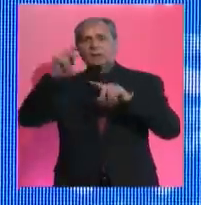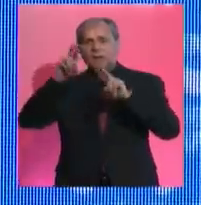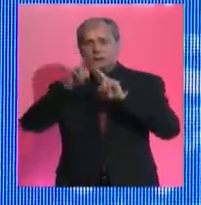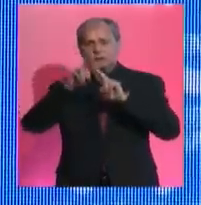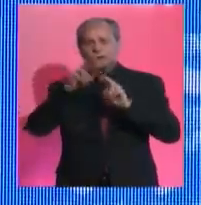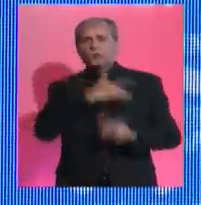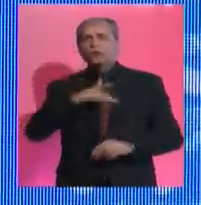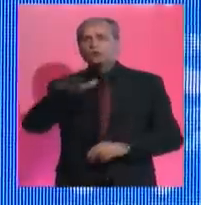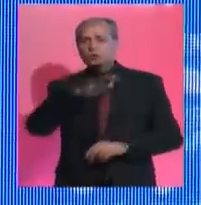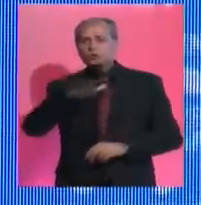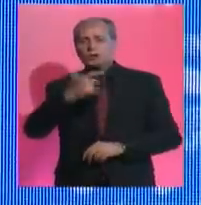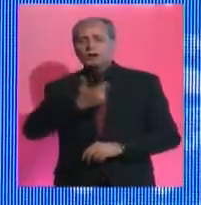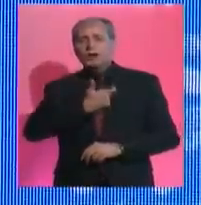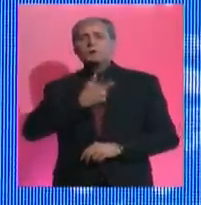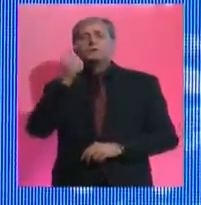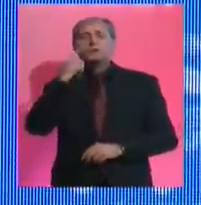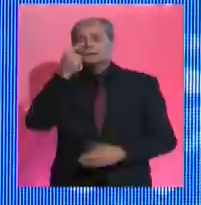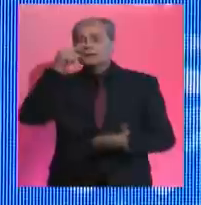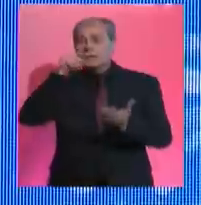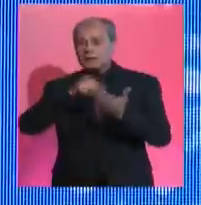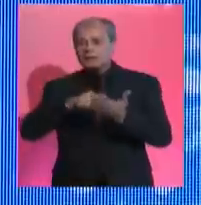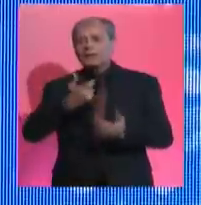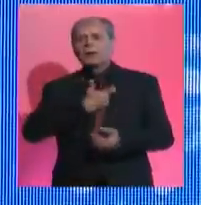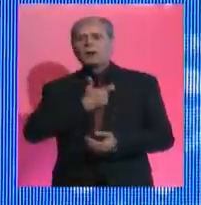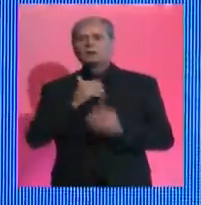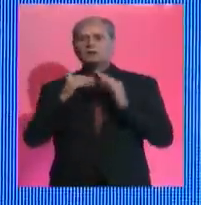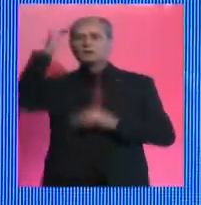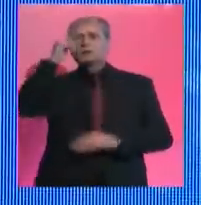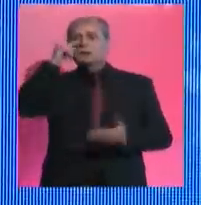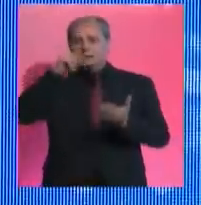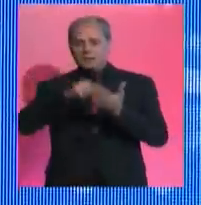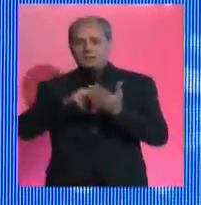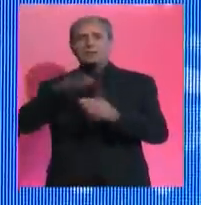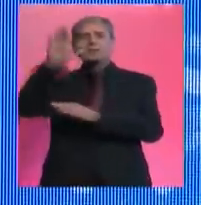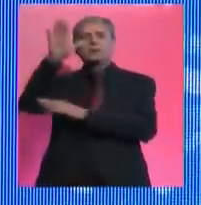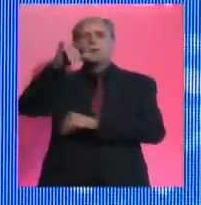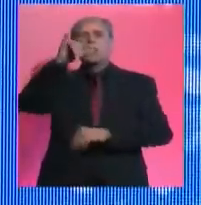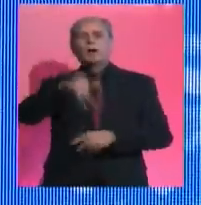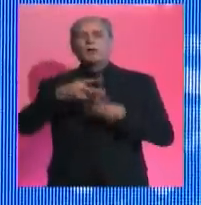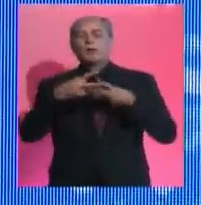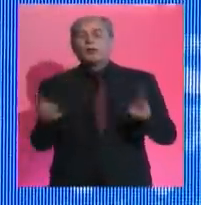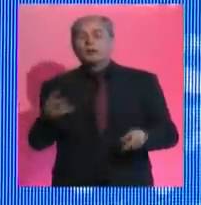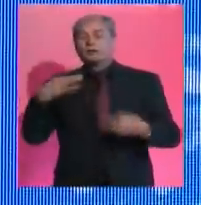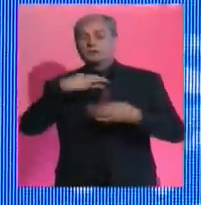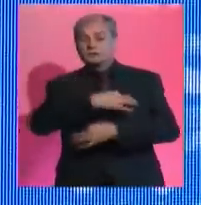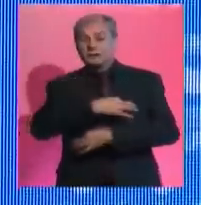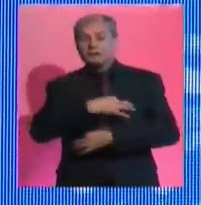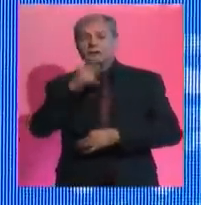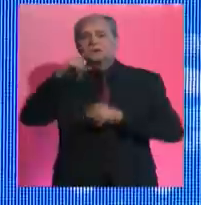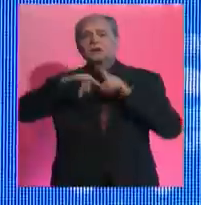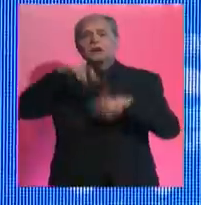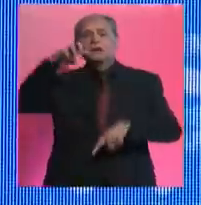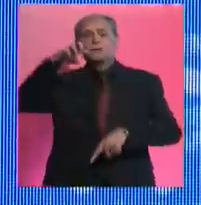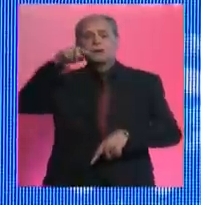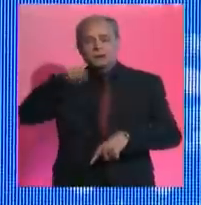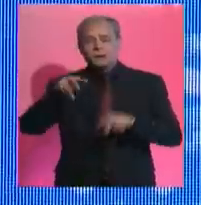bir hukuk devleti ilkesine yürekten inanan hukukun üstünlüğüne Demokratik hak ve hürriyetlere saygılı Cumhuriyet